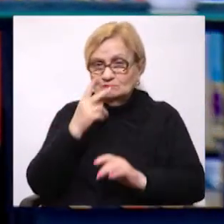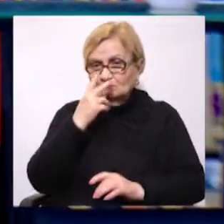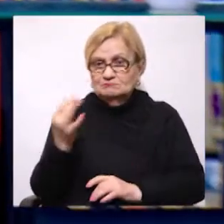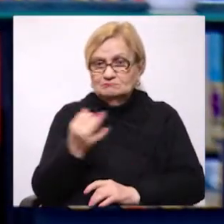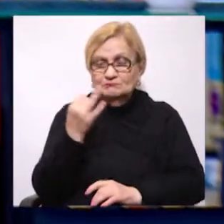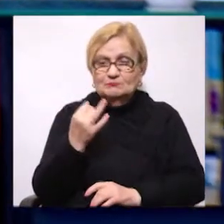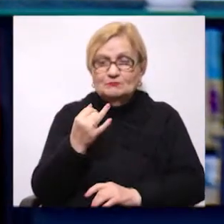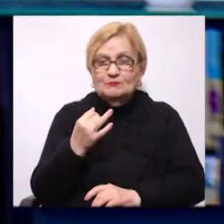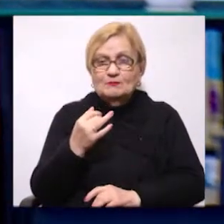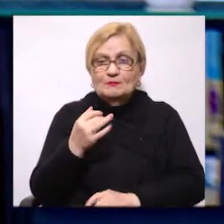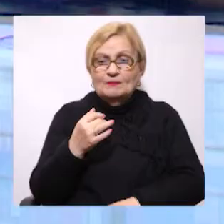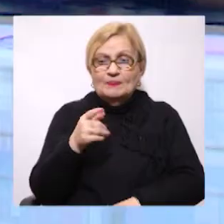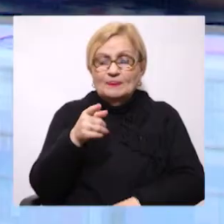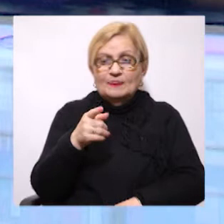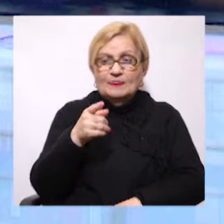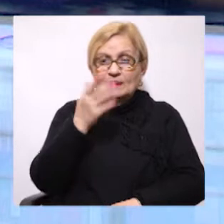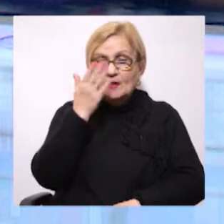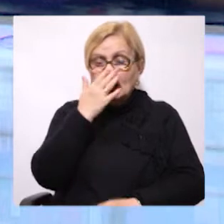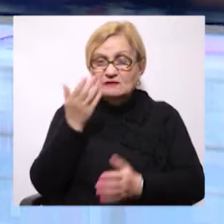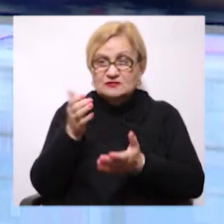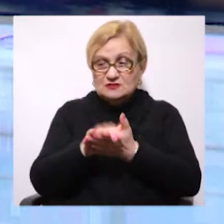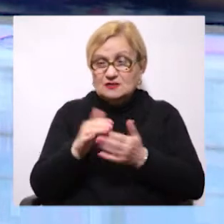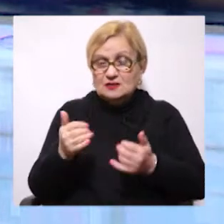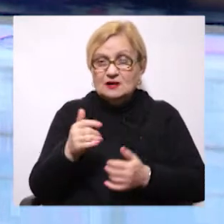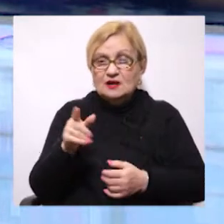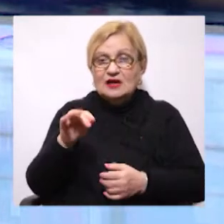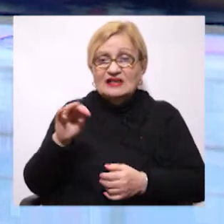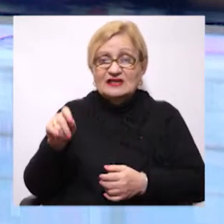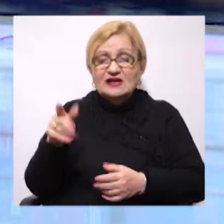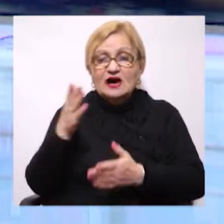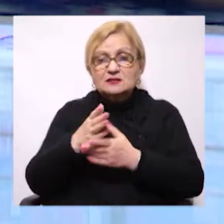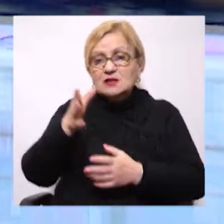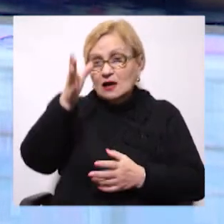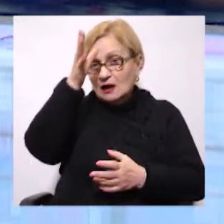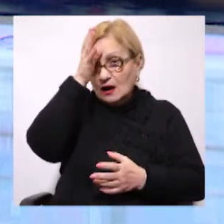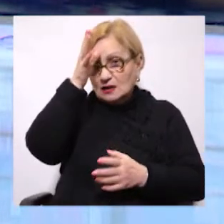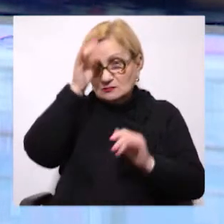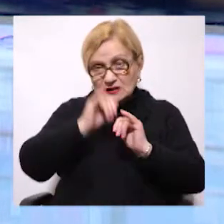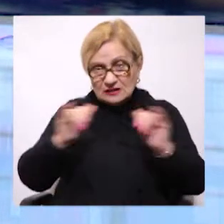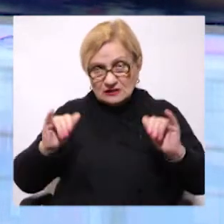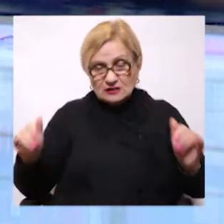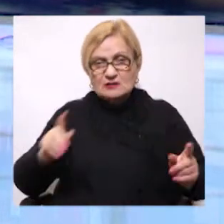კერძოდ, გაკვეთილზე შენ გაიცნობ ილიას როგორც განმანათლებელს, როგორც რეფორმატორს და როგორც